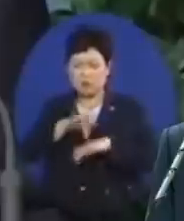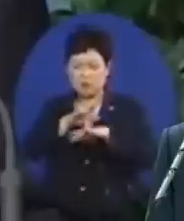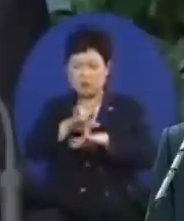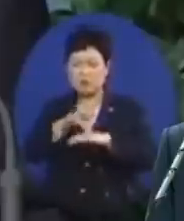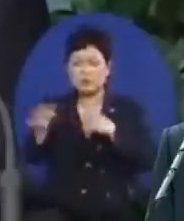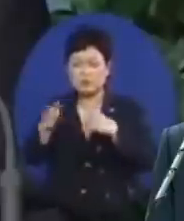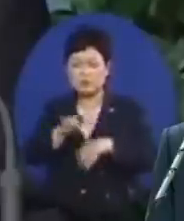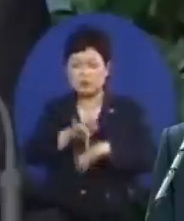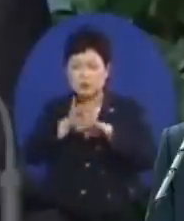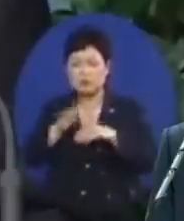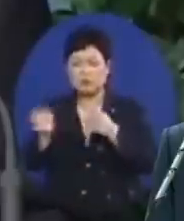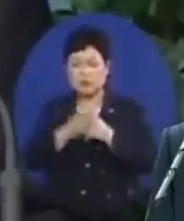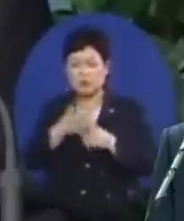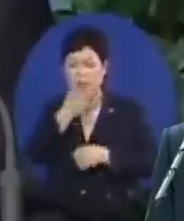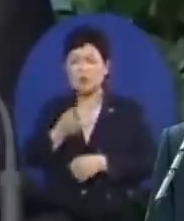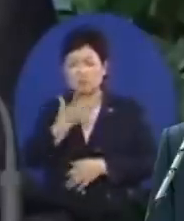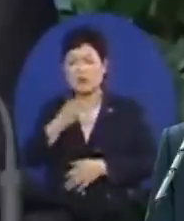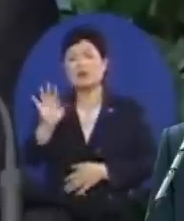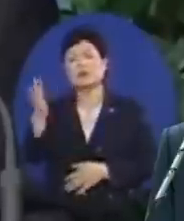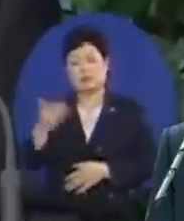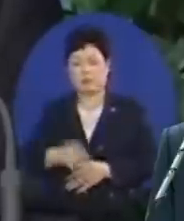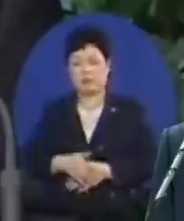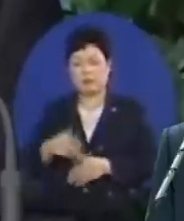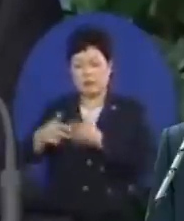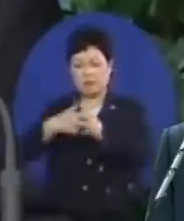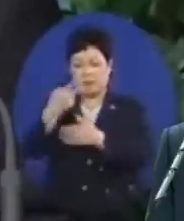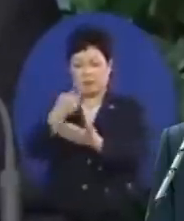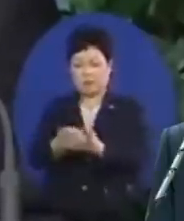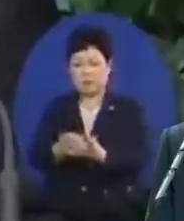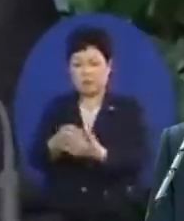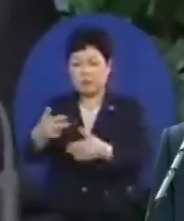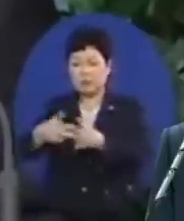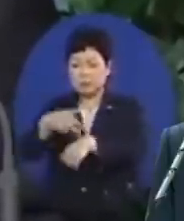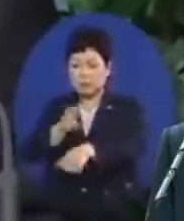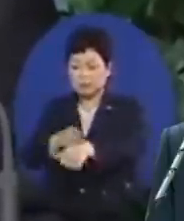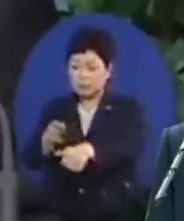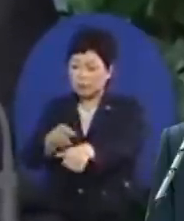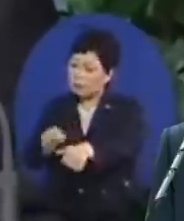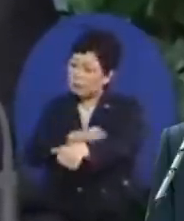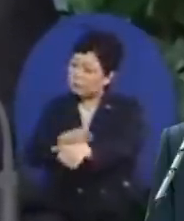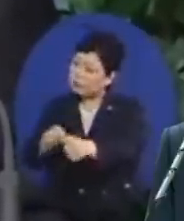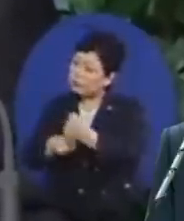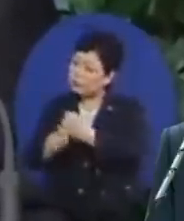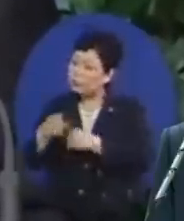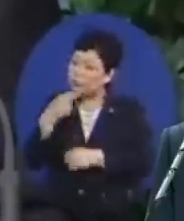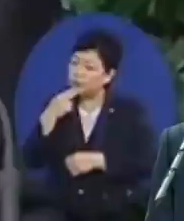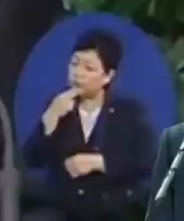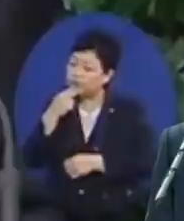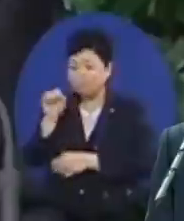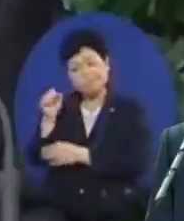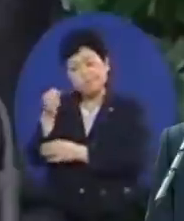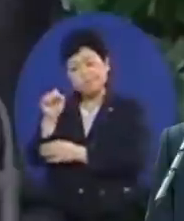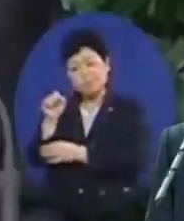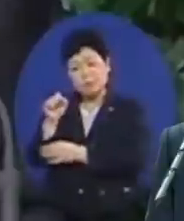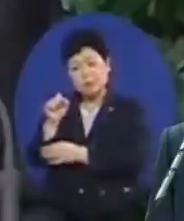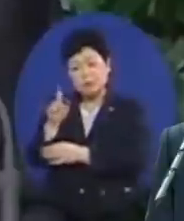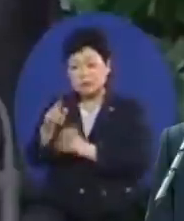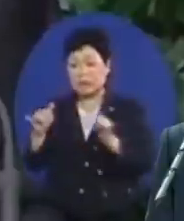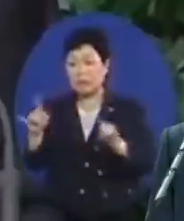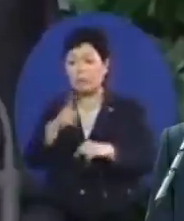때문에 불행해지는 것입니다. 병원에 가도 의사들이 특별한 이유가 없다고 말합니다. 그럼에도 불구하고 그